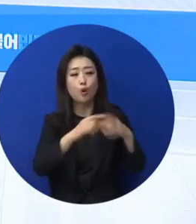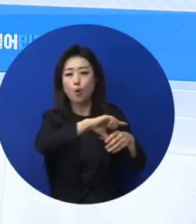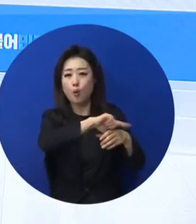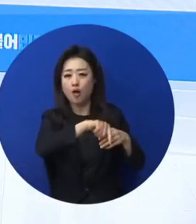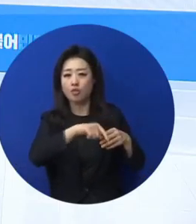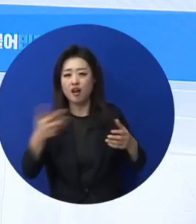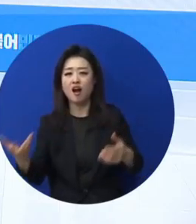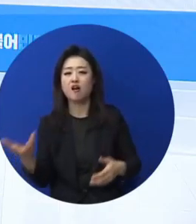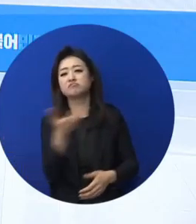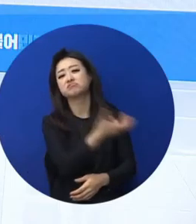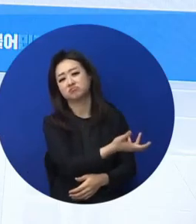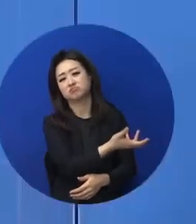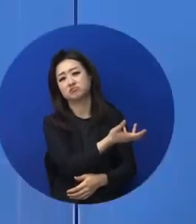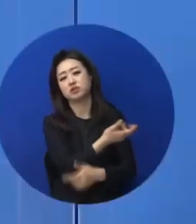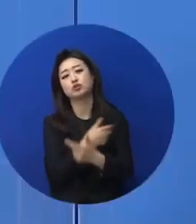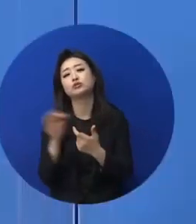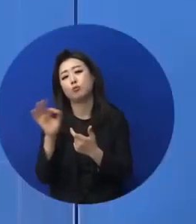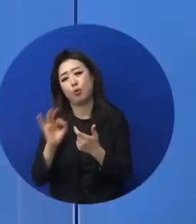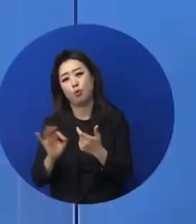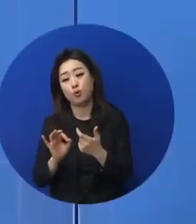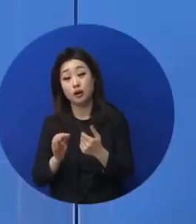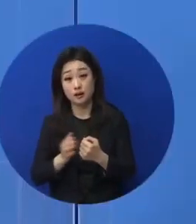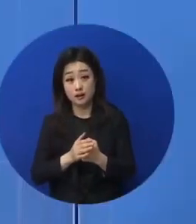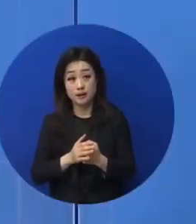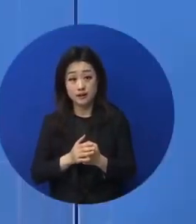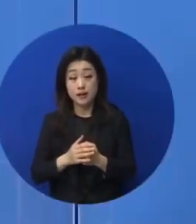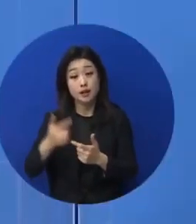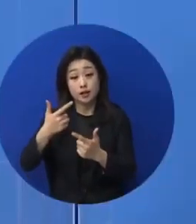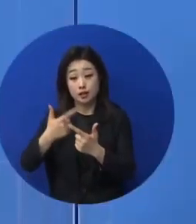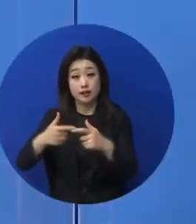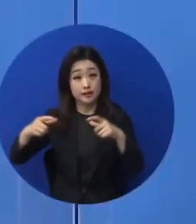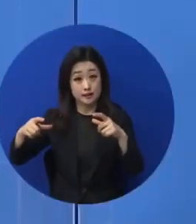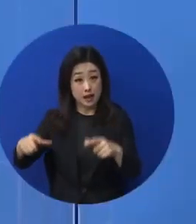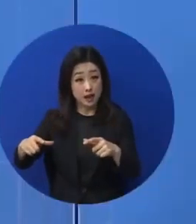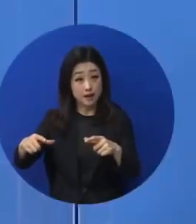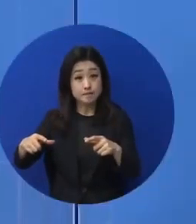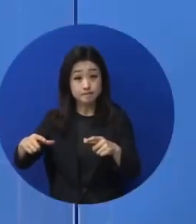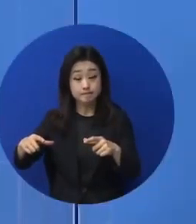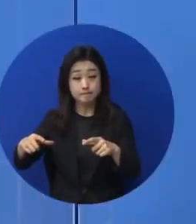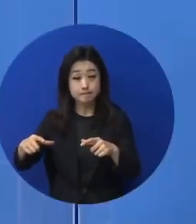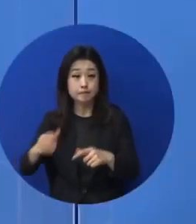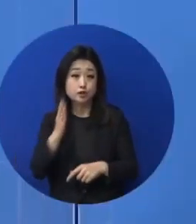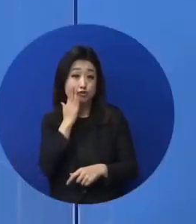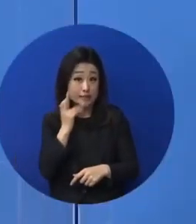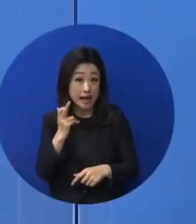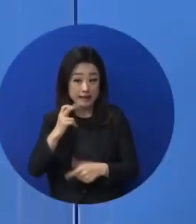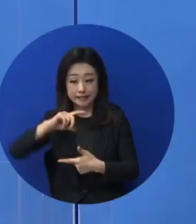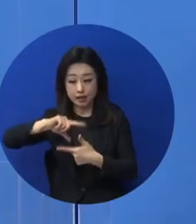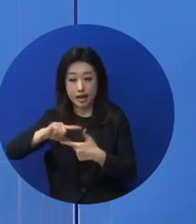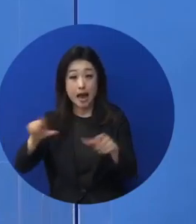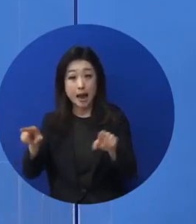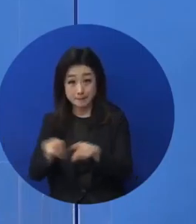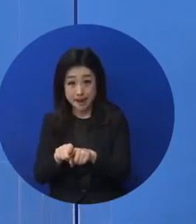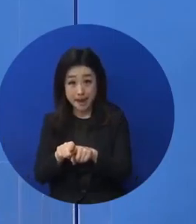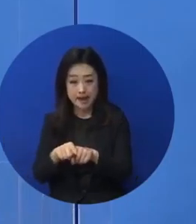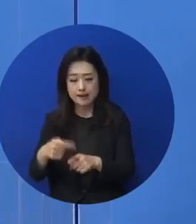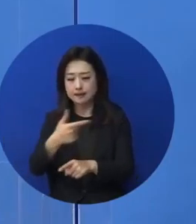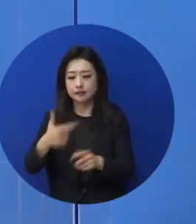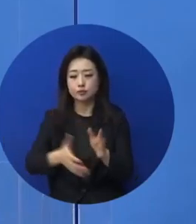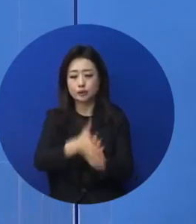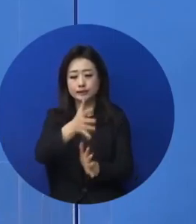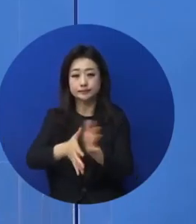다 떠납니다. 그래서 저는 부산을 혼자가 아니라 울산 경남과 묶어서 메가시티를